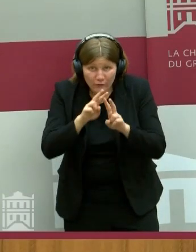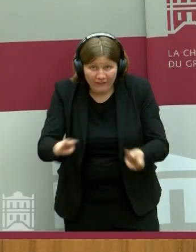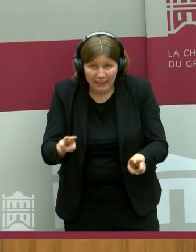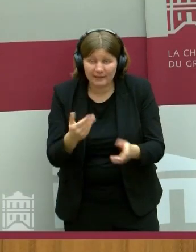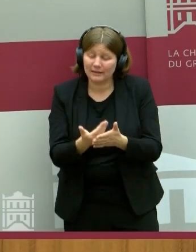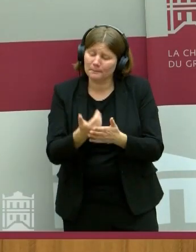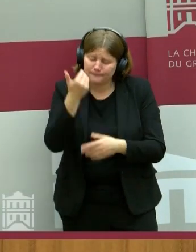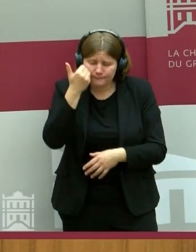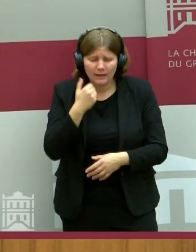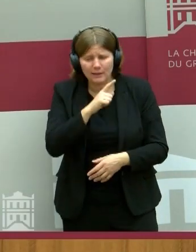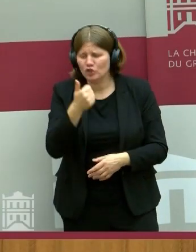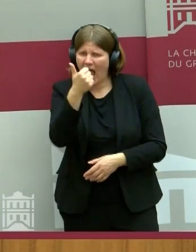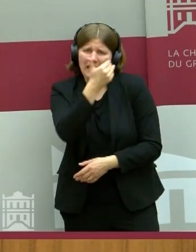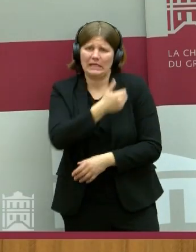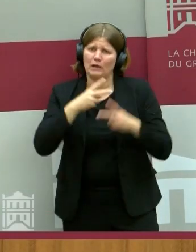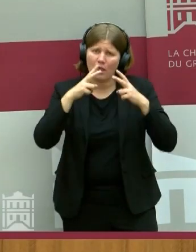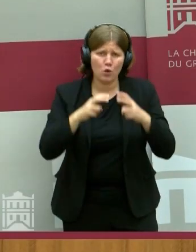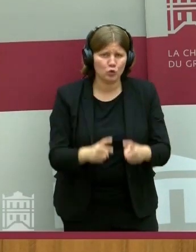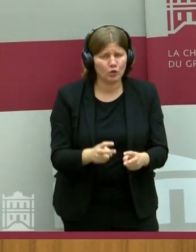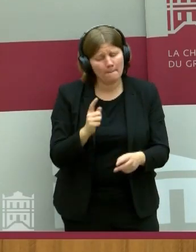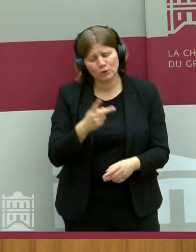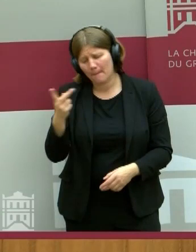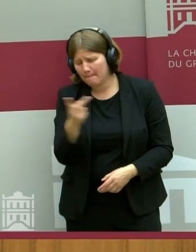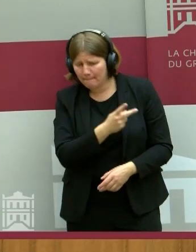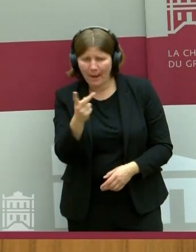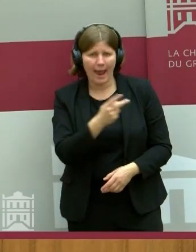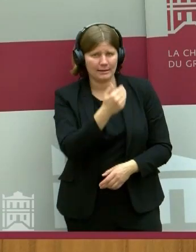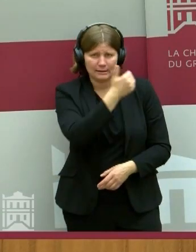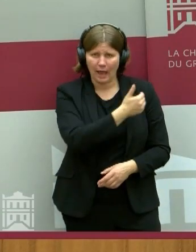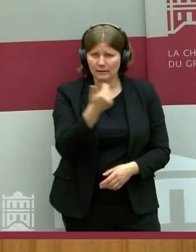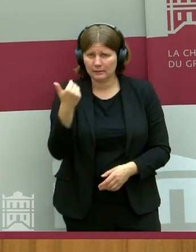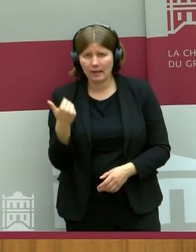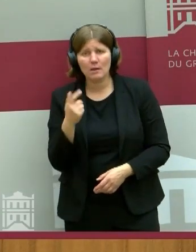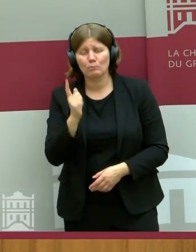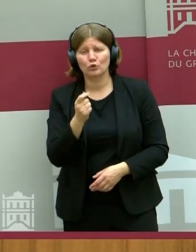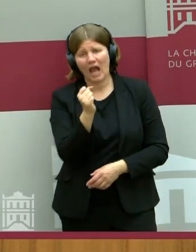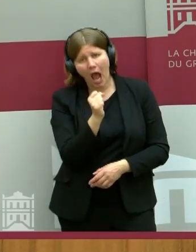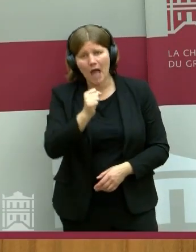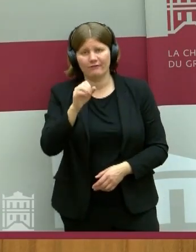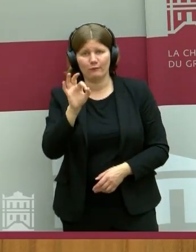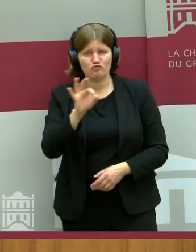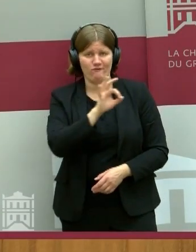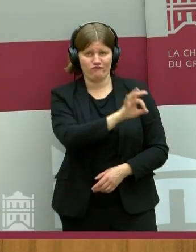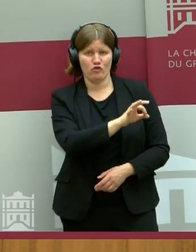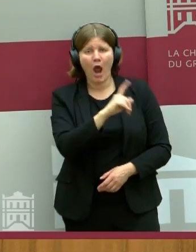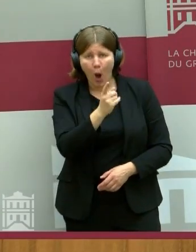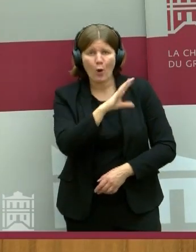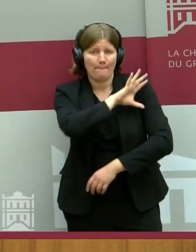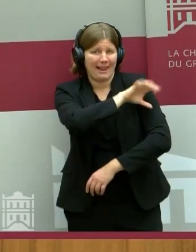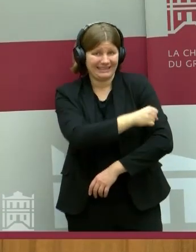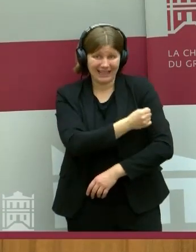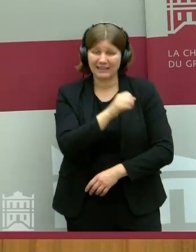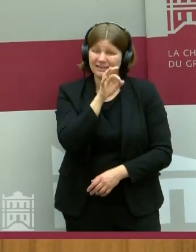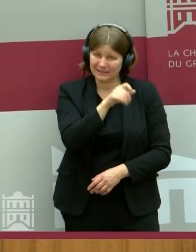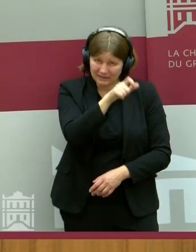nicht mit die einseitige Analyse. Wir müssen gehen über den zwei Seiten, auch da in der Verkürzung vom Frieden sehen, auch gehen über die Palästinenser an ihren